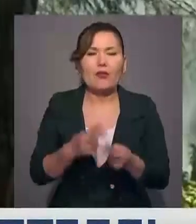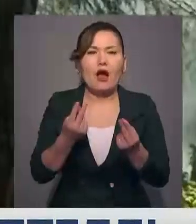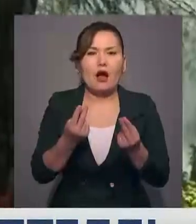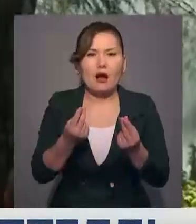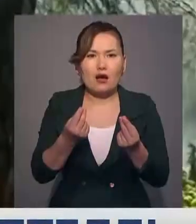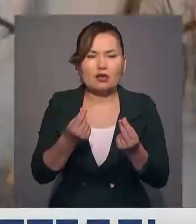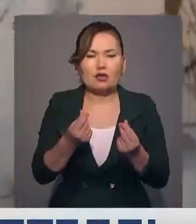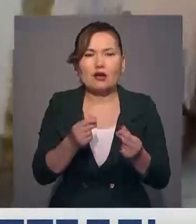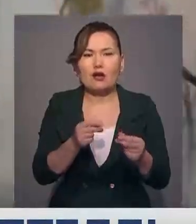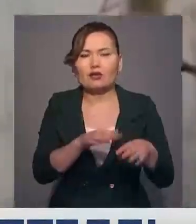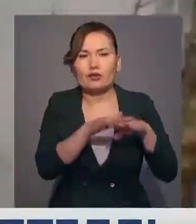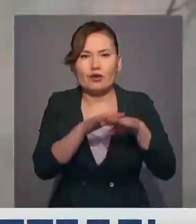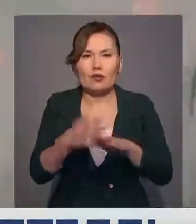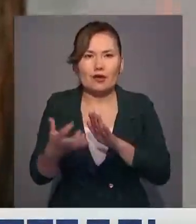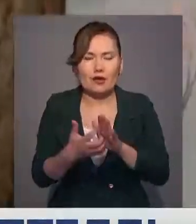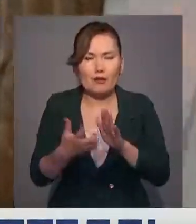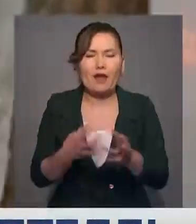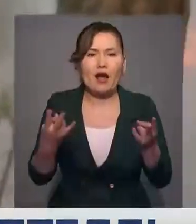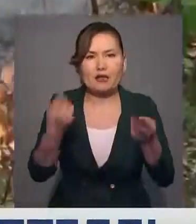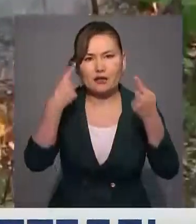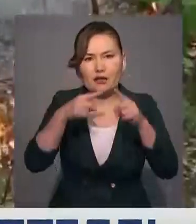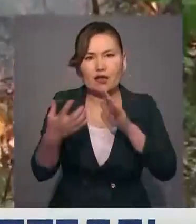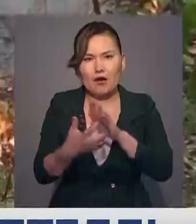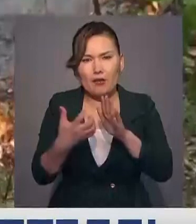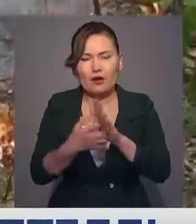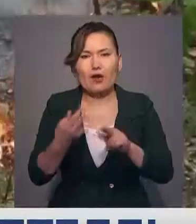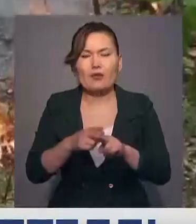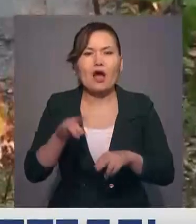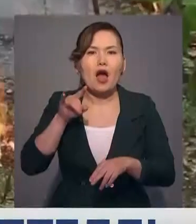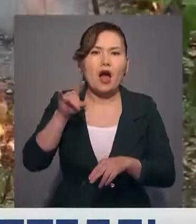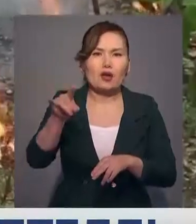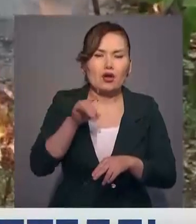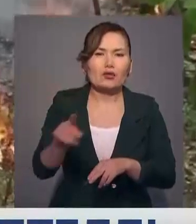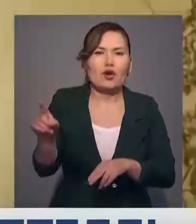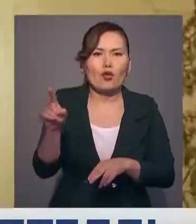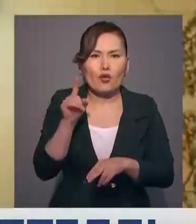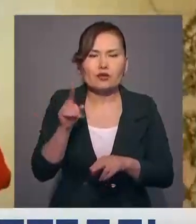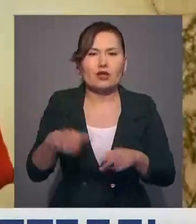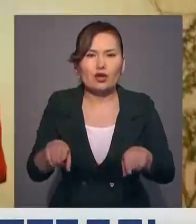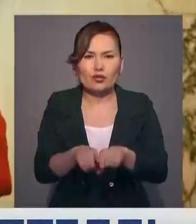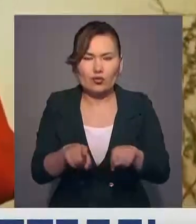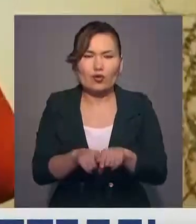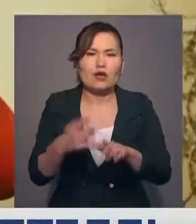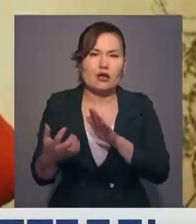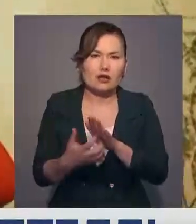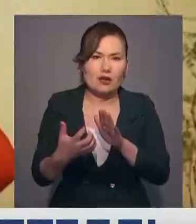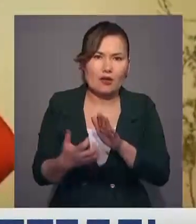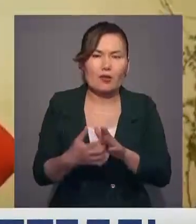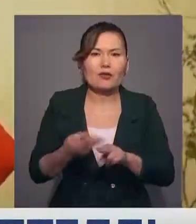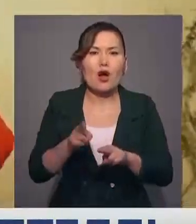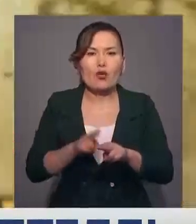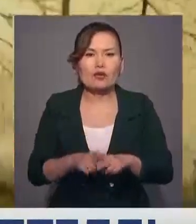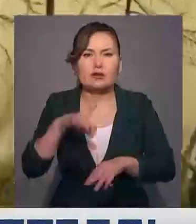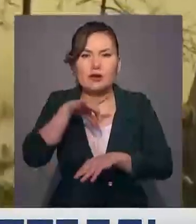қаржыландырудың жеткіліксіз болуы, қажетті техниканың тапшылығы мен құрлықтық және әуе күзеті бөлімдерінің толықтай жарақтандырылмауы себеп